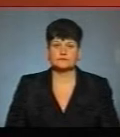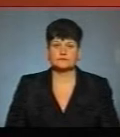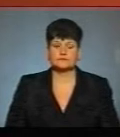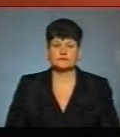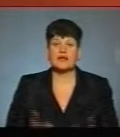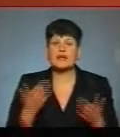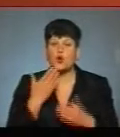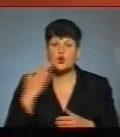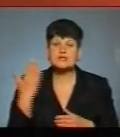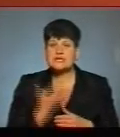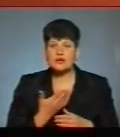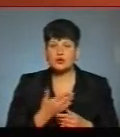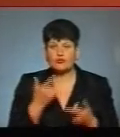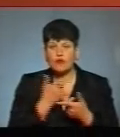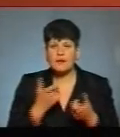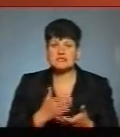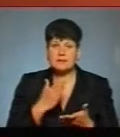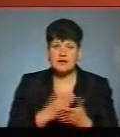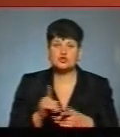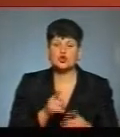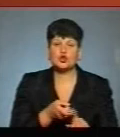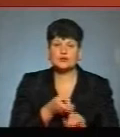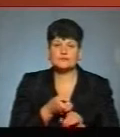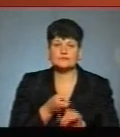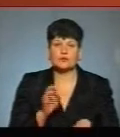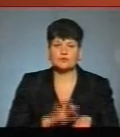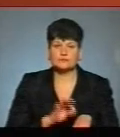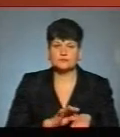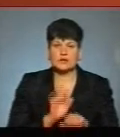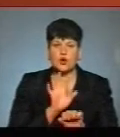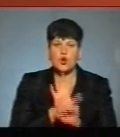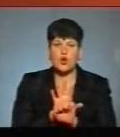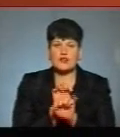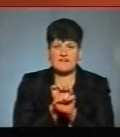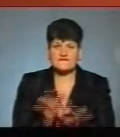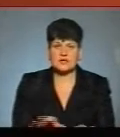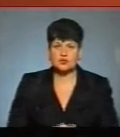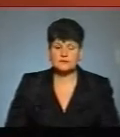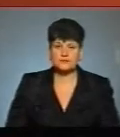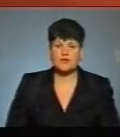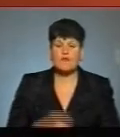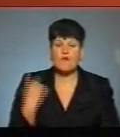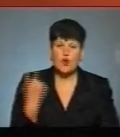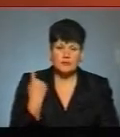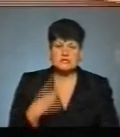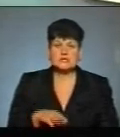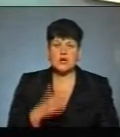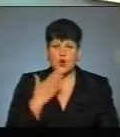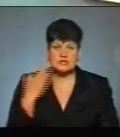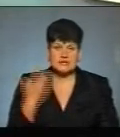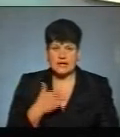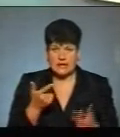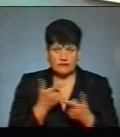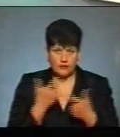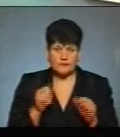Яку останню оперативну інформацію маєте щодо заражених коронавірусом в області? Ну, в області остання інформація, буквально можу